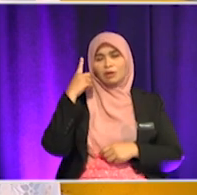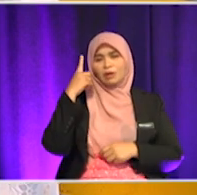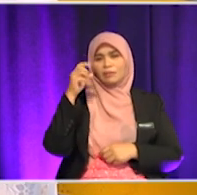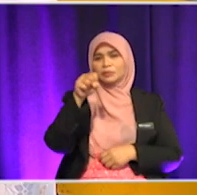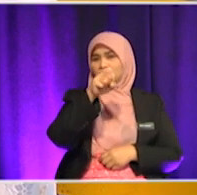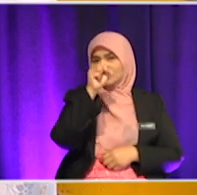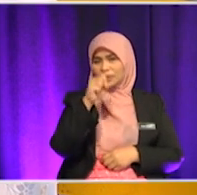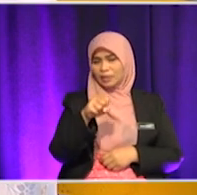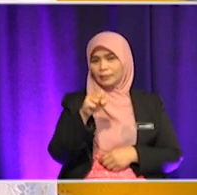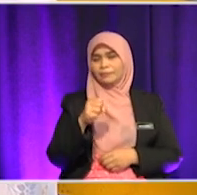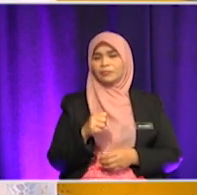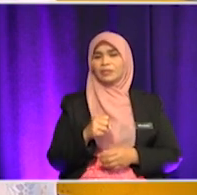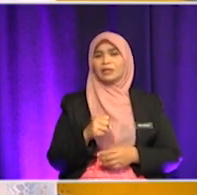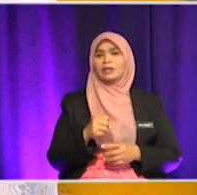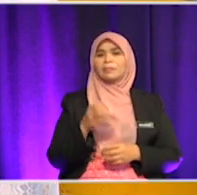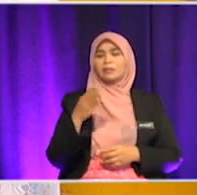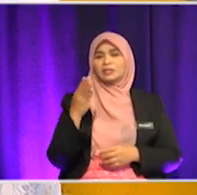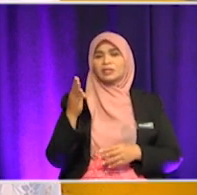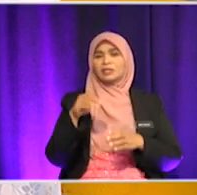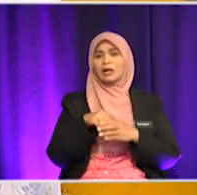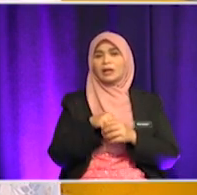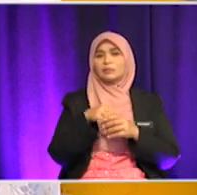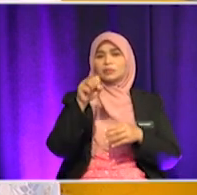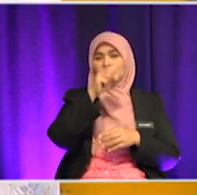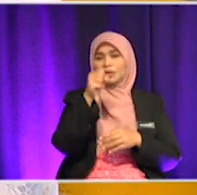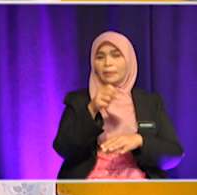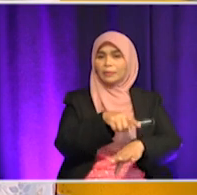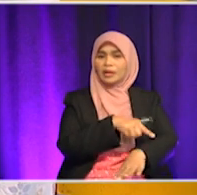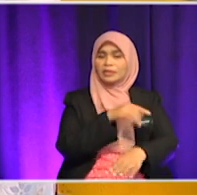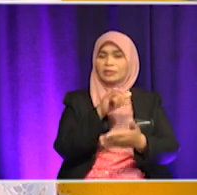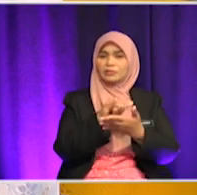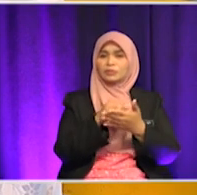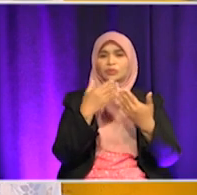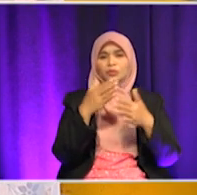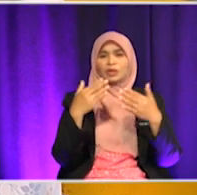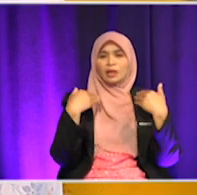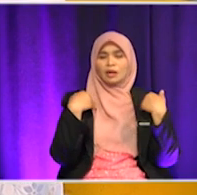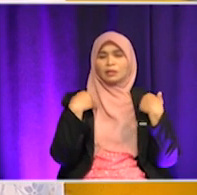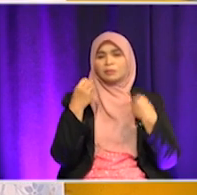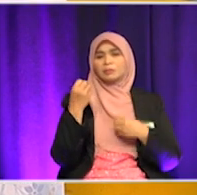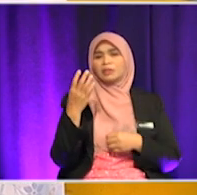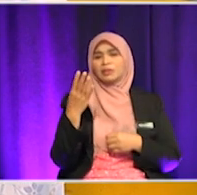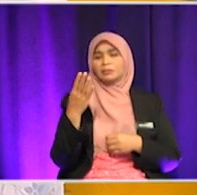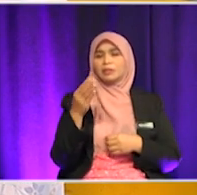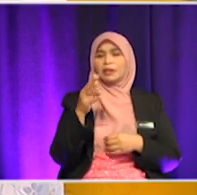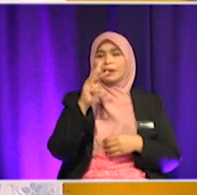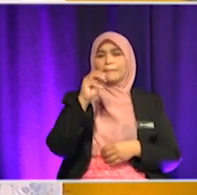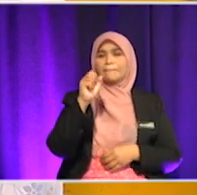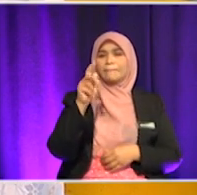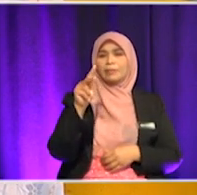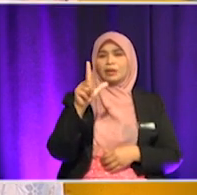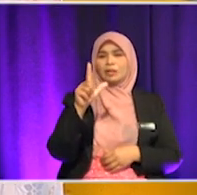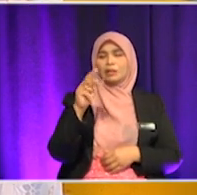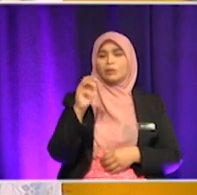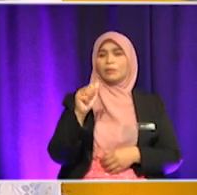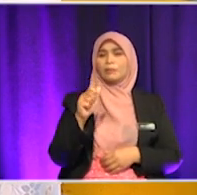panjang, biasanya dalam soalan panjang tu dia akan tulis beberapa maklumat yang kita perlukan. Dia akan lebih bantu kita daripada soalan yang direct